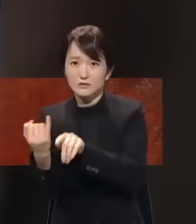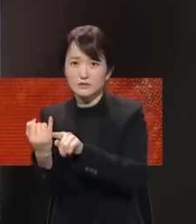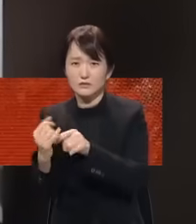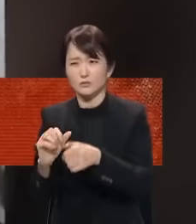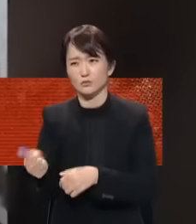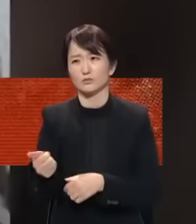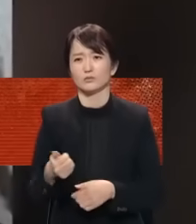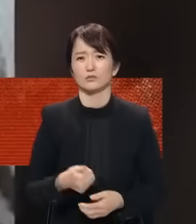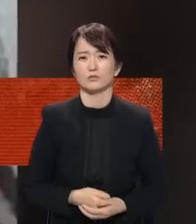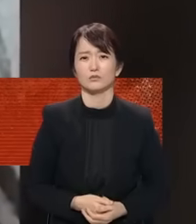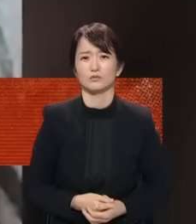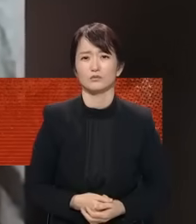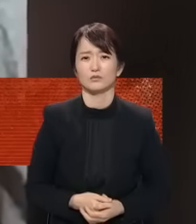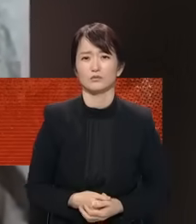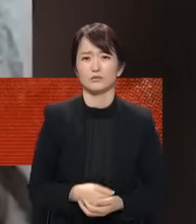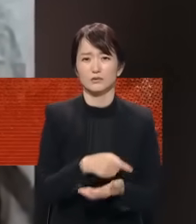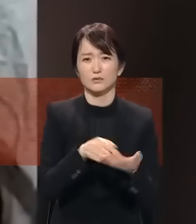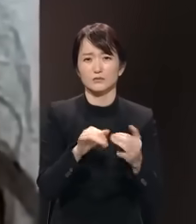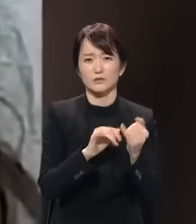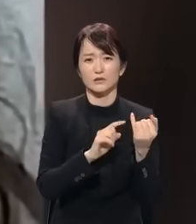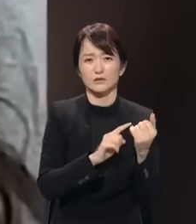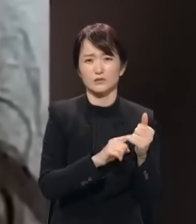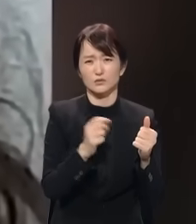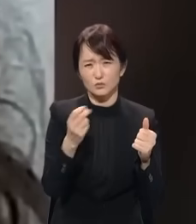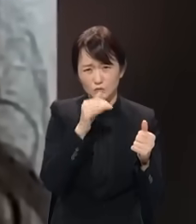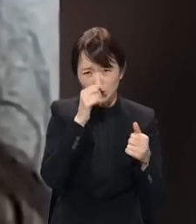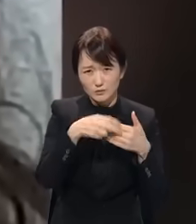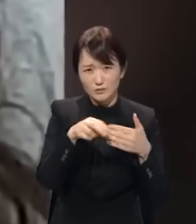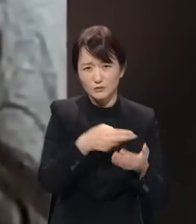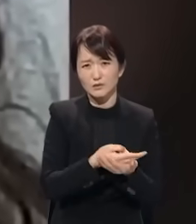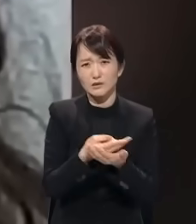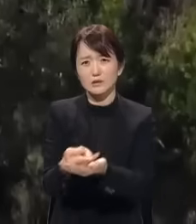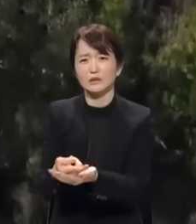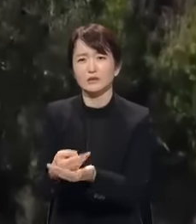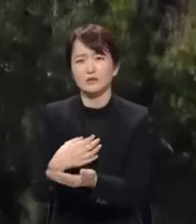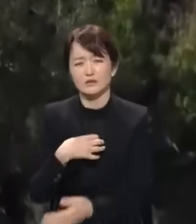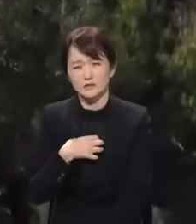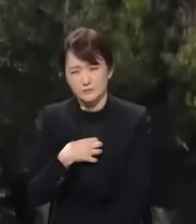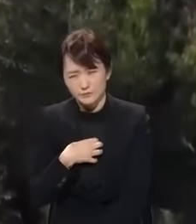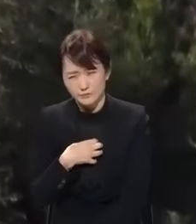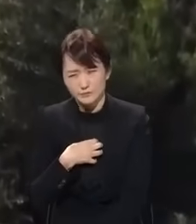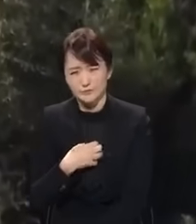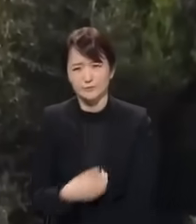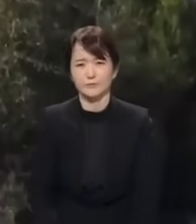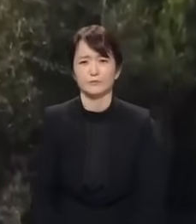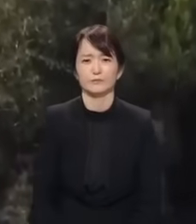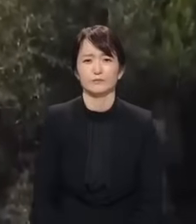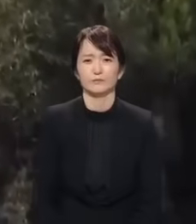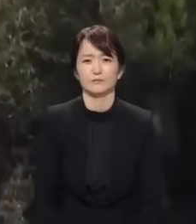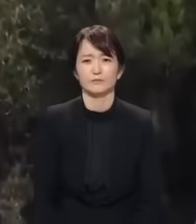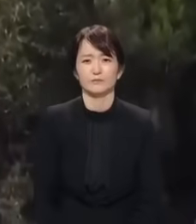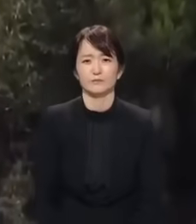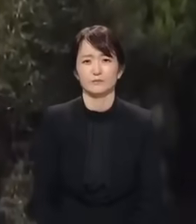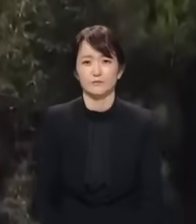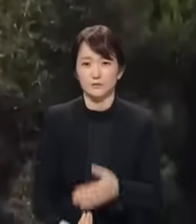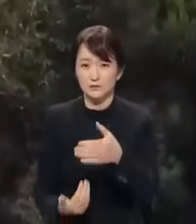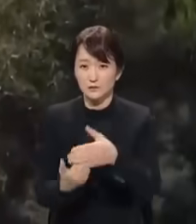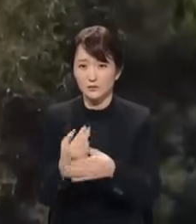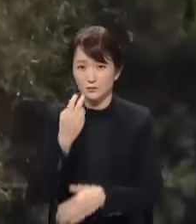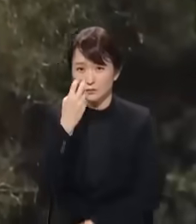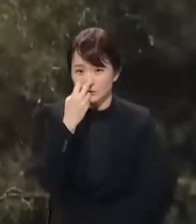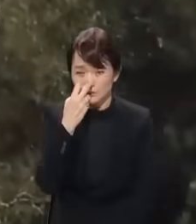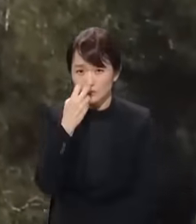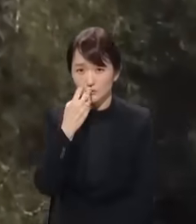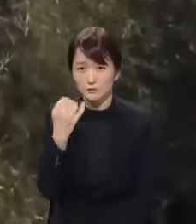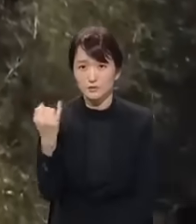현장에서 숨졌습니다. 이 피해자는 또 있었는데요. 병원으로 옮겨졌지만 역시나 아직 위독한 상태라고 합니다. 이 경찰은 사고 조사에 나선